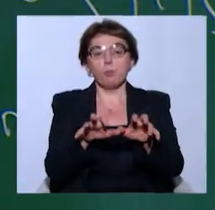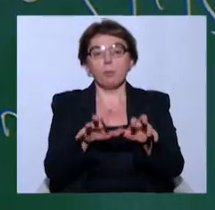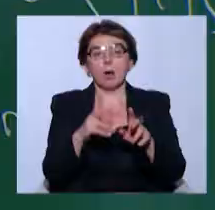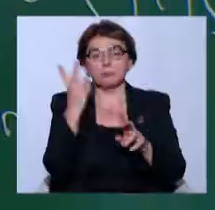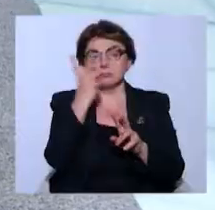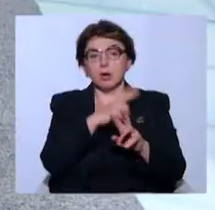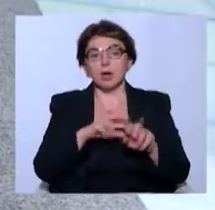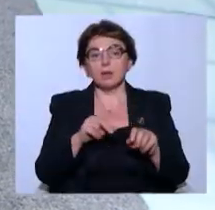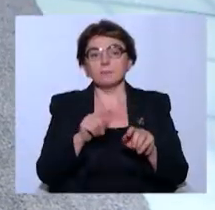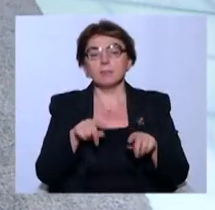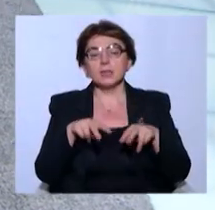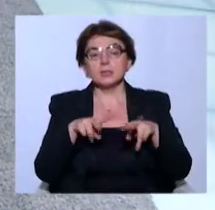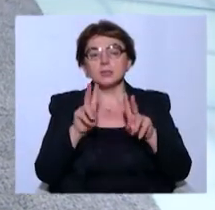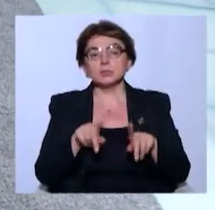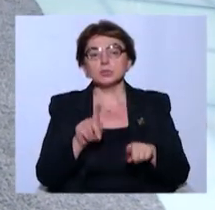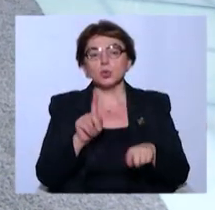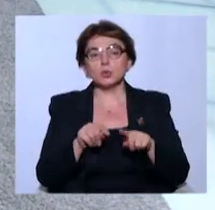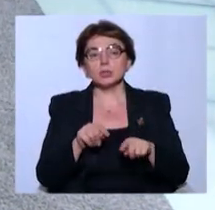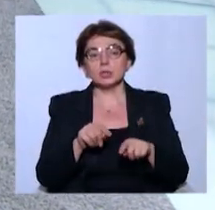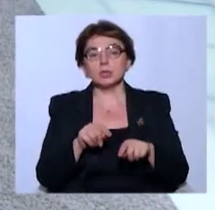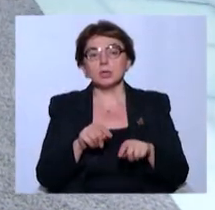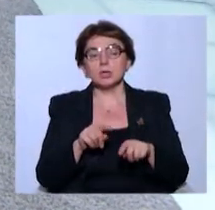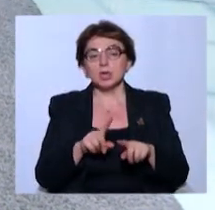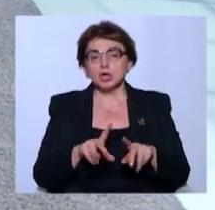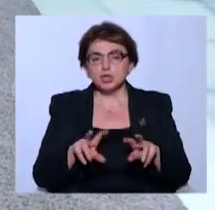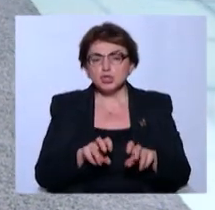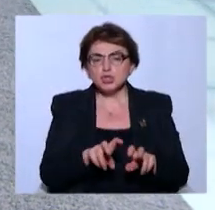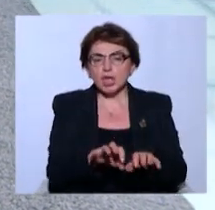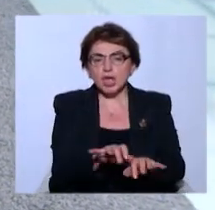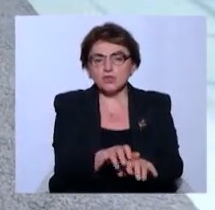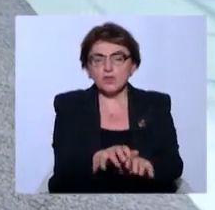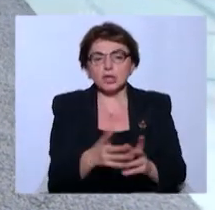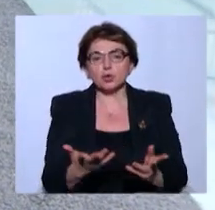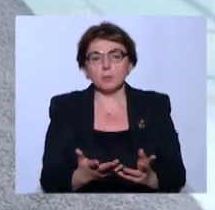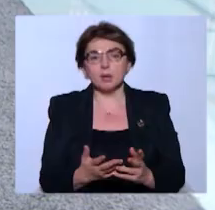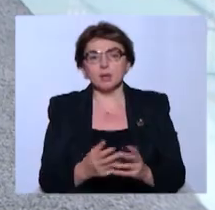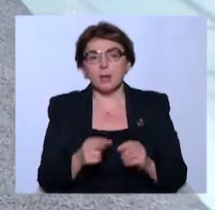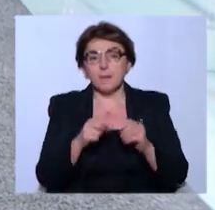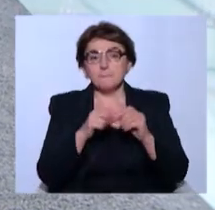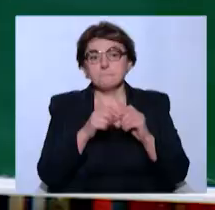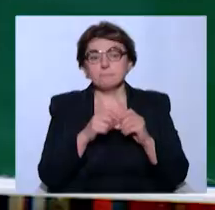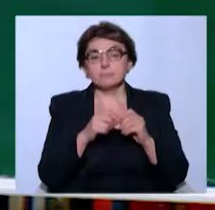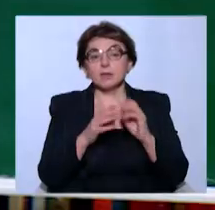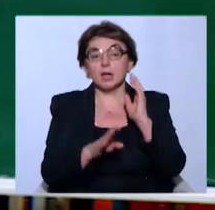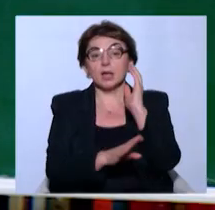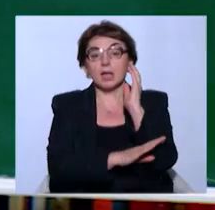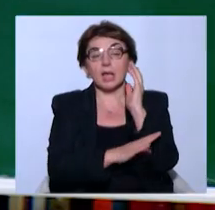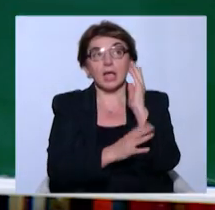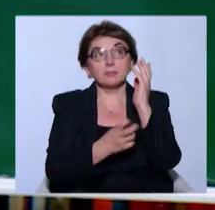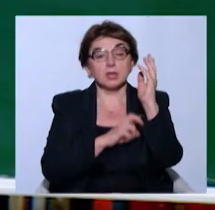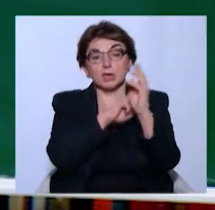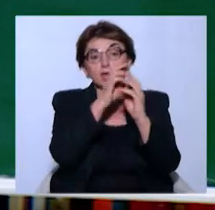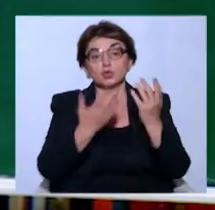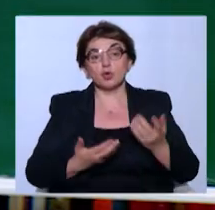ბევრი სიფრიფანაფთიანი, ამ დროს მას ცუდი გემო სულაც არ აქვს. ანკარა, რომელიც უწინარი